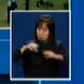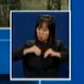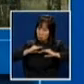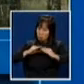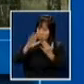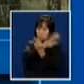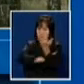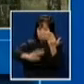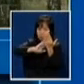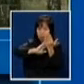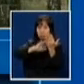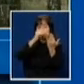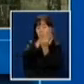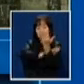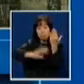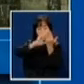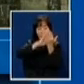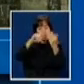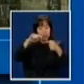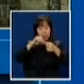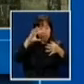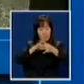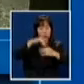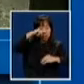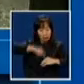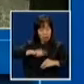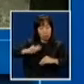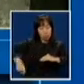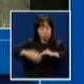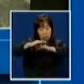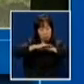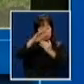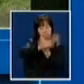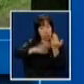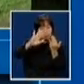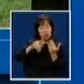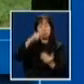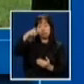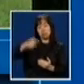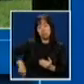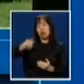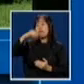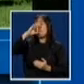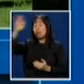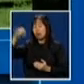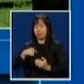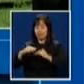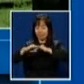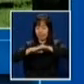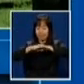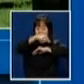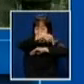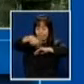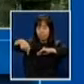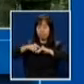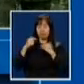ที่ซึ่งเป็นแผนที่ที่ทางกัมพูชาใช้ในการฟ้องร้องในคดีนั้นมากำหนดเส้นเขตแดนขอยืนยันนะครับว่า